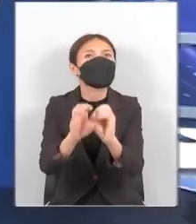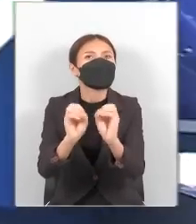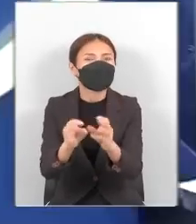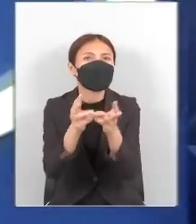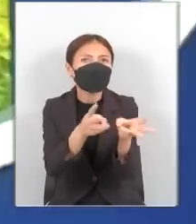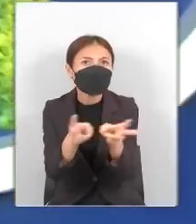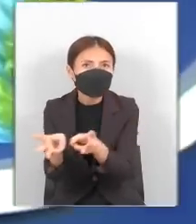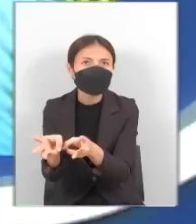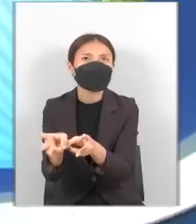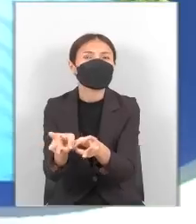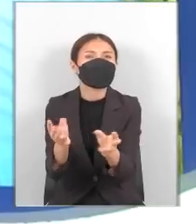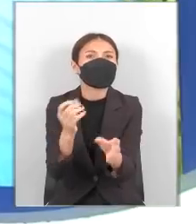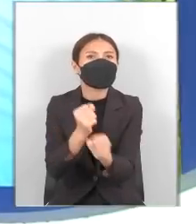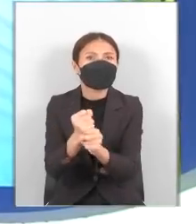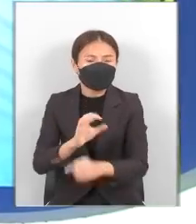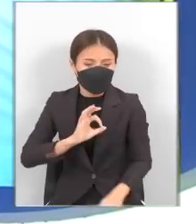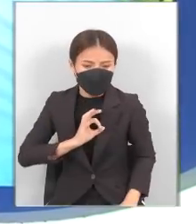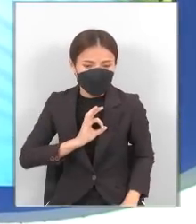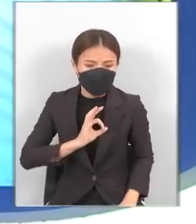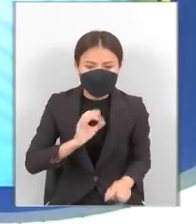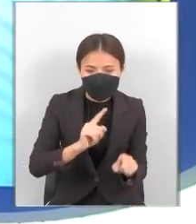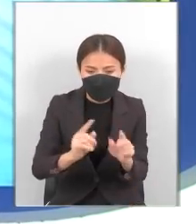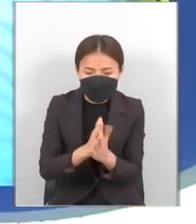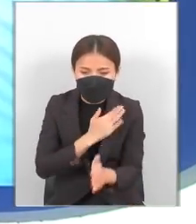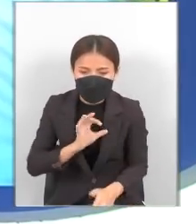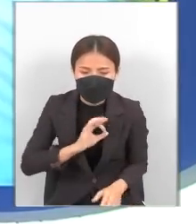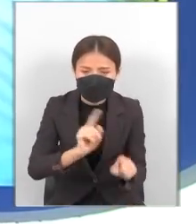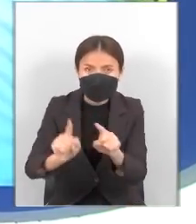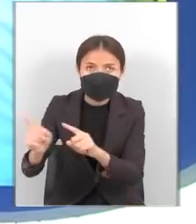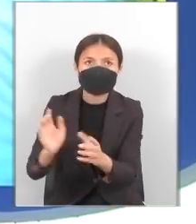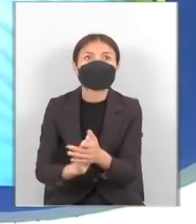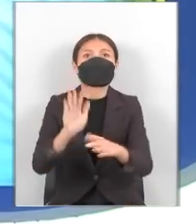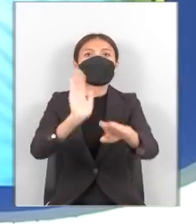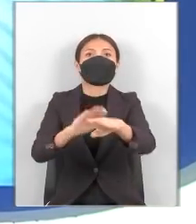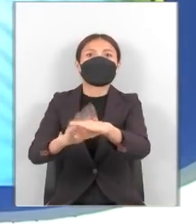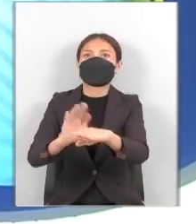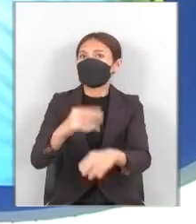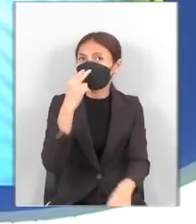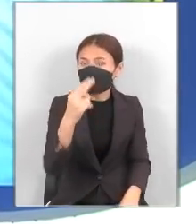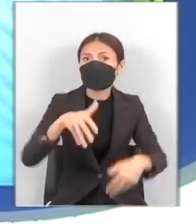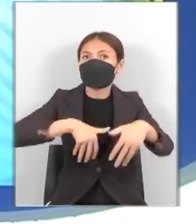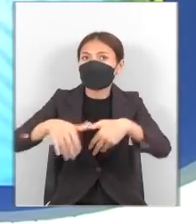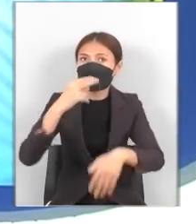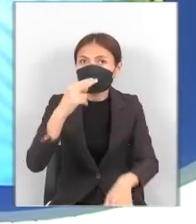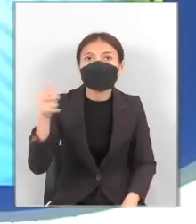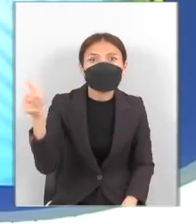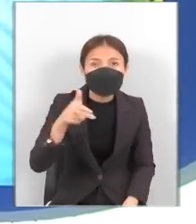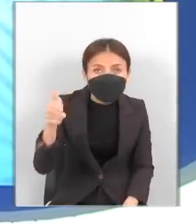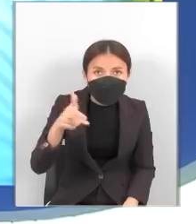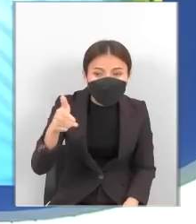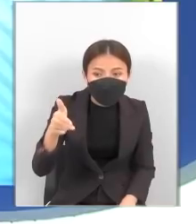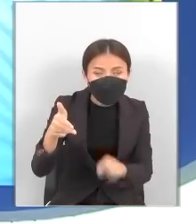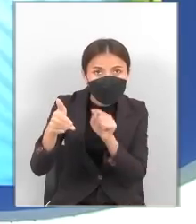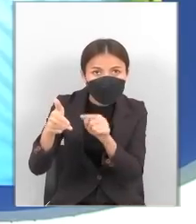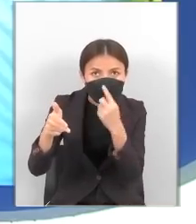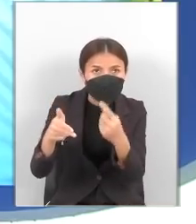สติญาติโยมสติญาติโยมทำคลิปผลิตพระธาตุโดยใช้สิ่งที่เราหาได้ตามท้องตลาดทั่ว